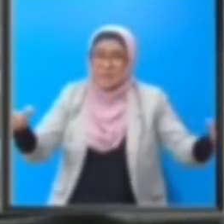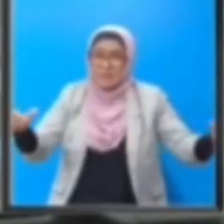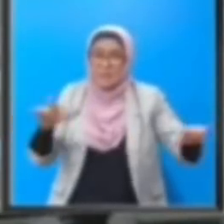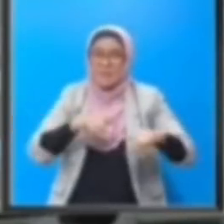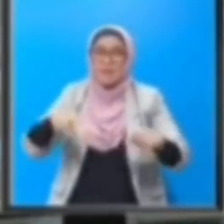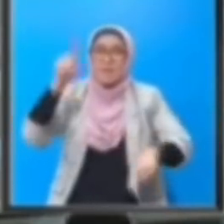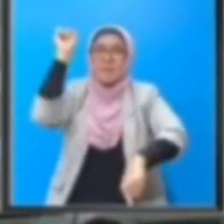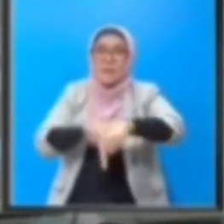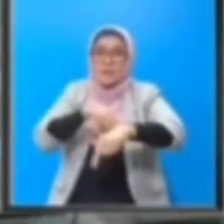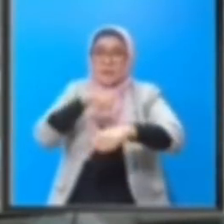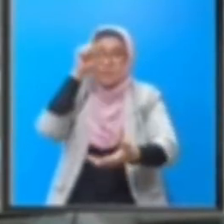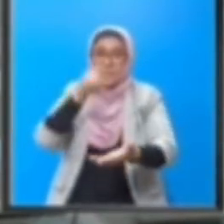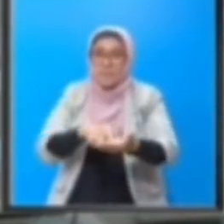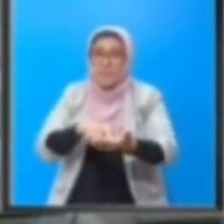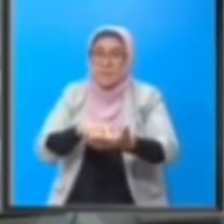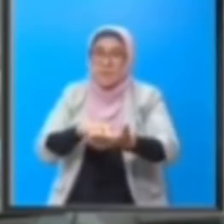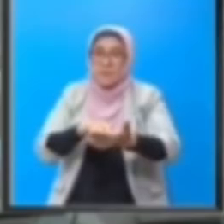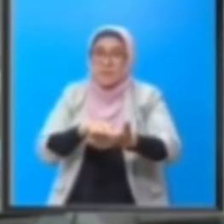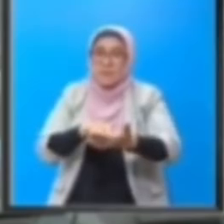Waktu ini waktu